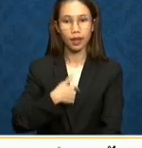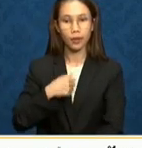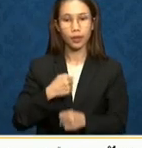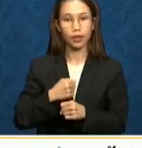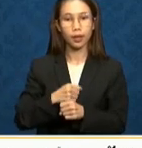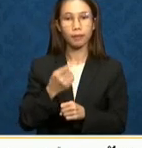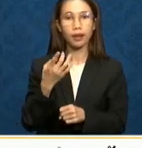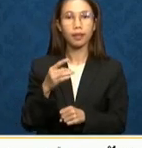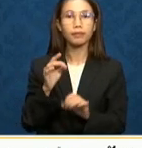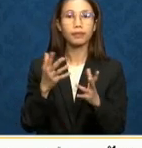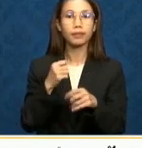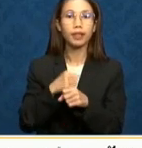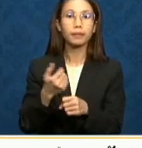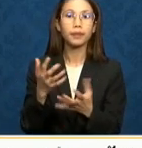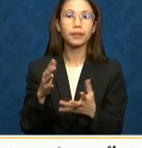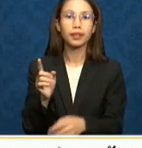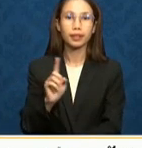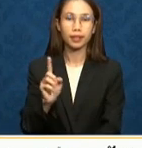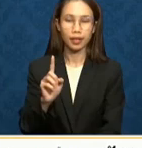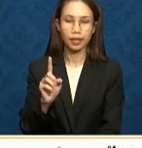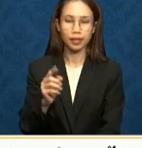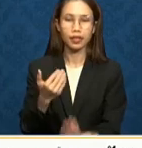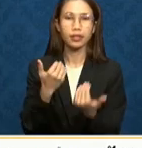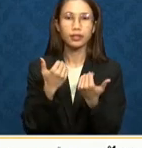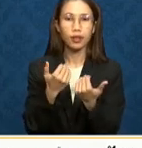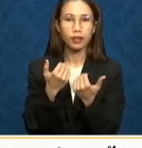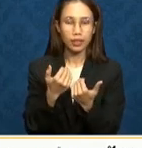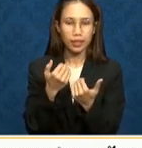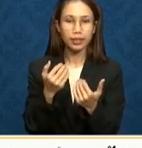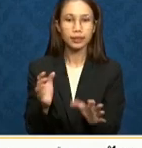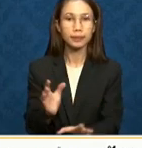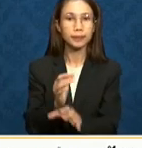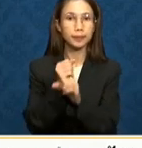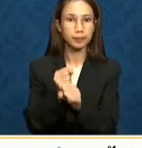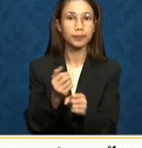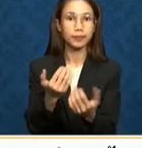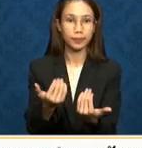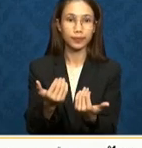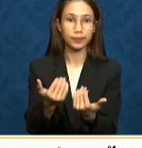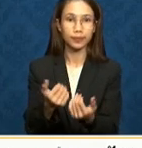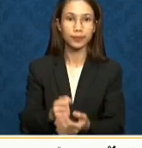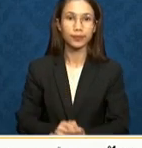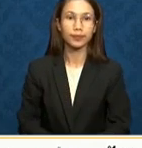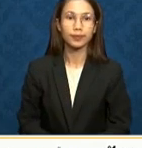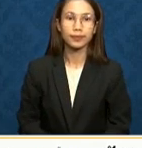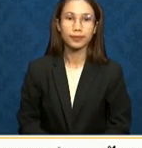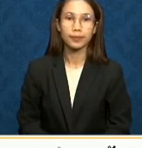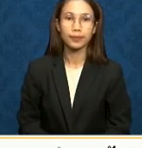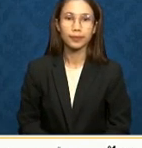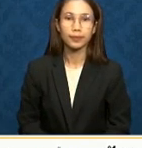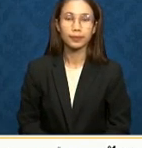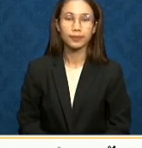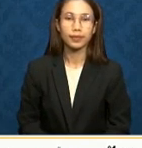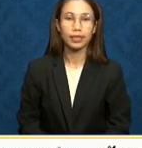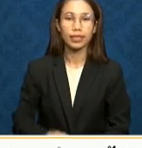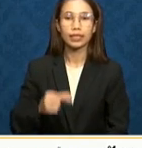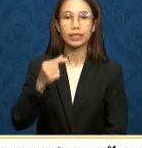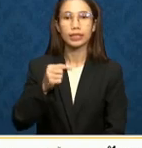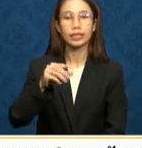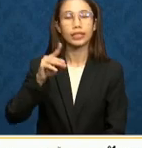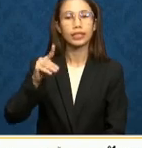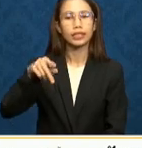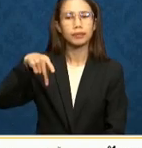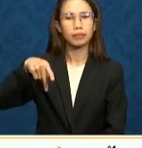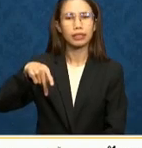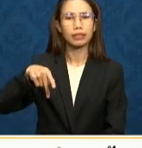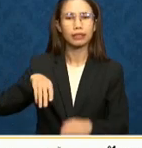ไรบ้างและสิ่งนั้นก็ได้สะท้อนผลมาทุกวันนี้ท่านพูดถูกครับ GDP ต่ำเตี้ยมาตล